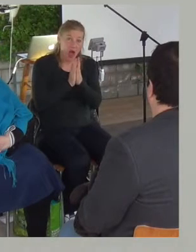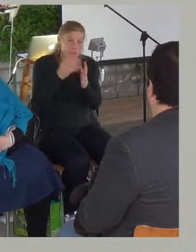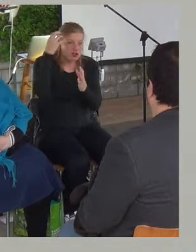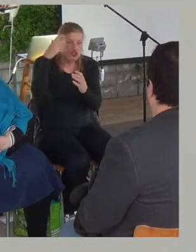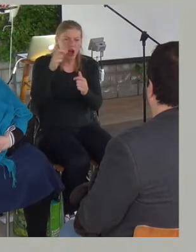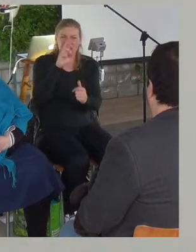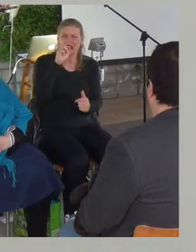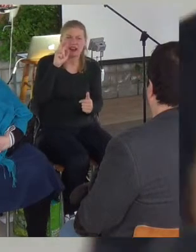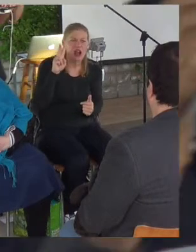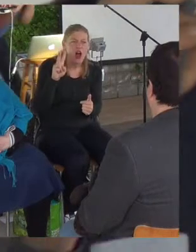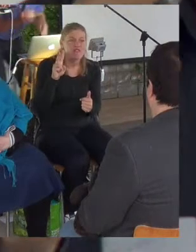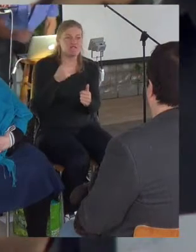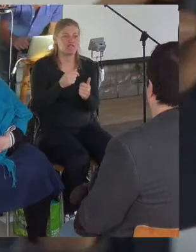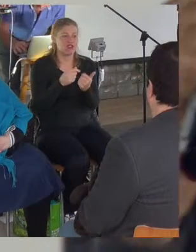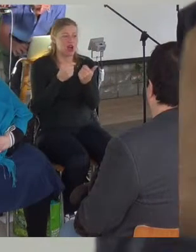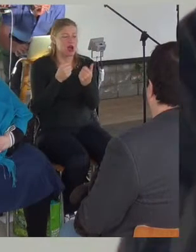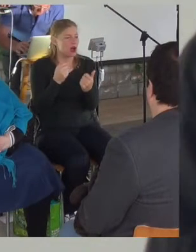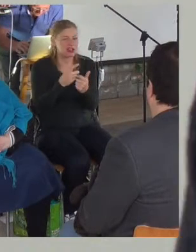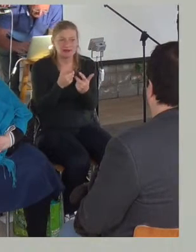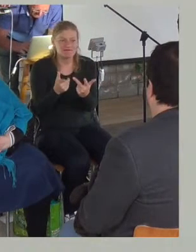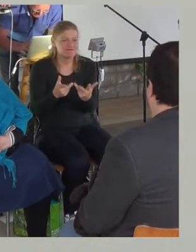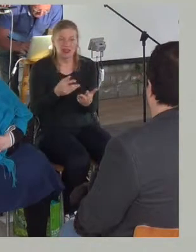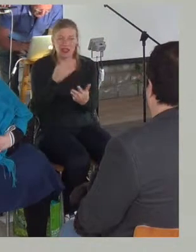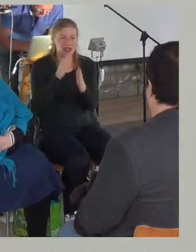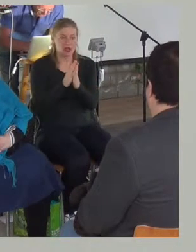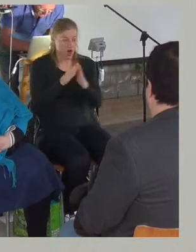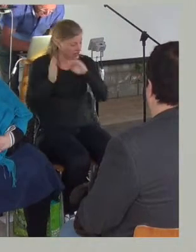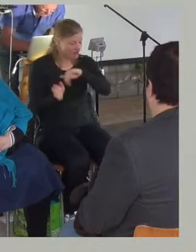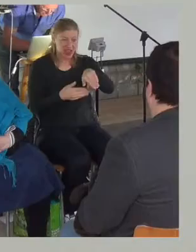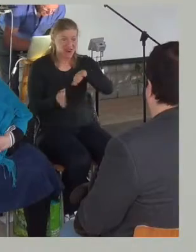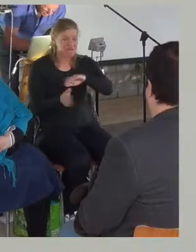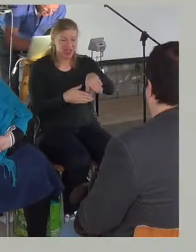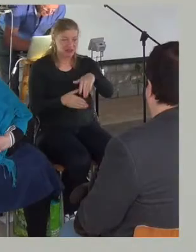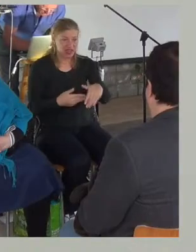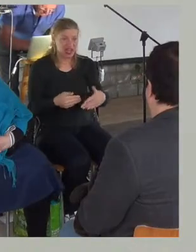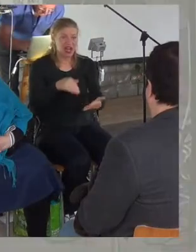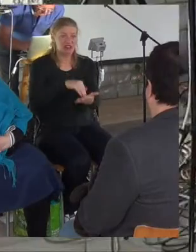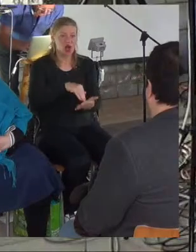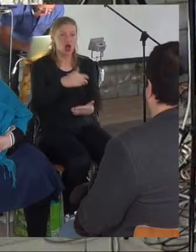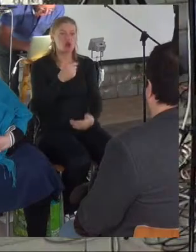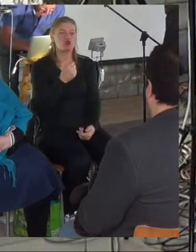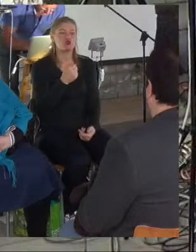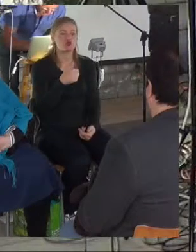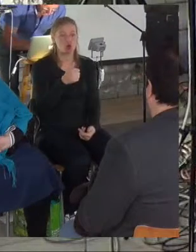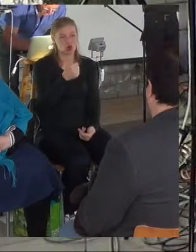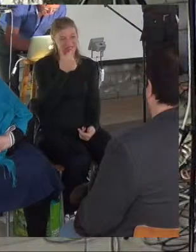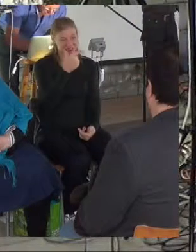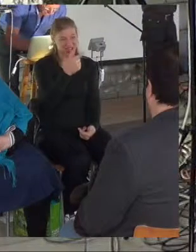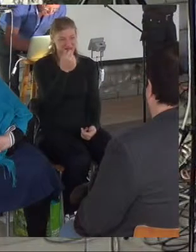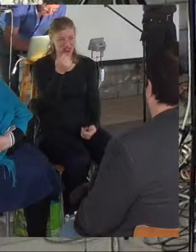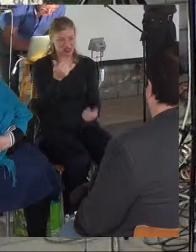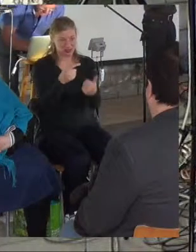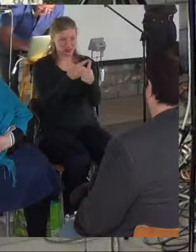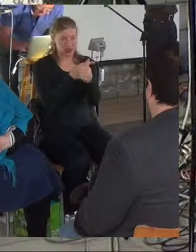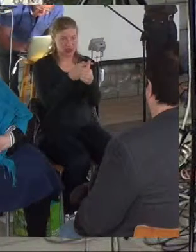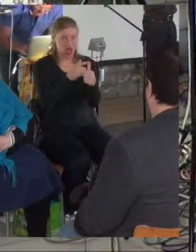RAF, Arbeitslosenkasse, alles ist weg, ich habe nichts mehr. Ich habe noch zwei Versicherungen. Die eine